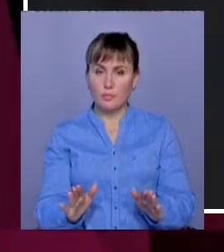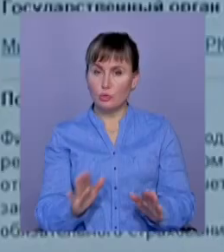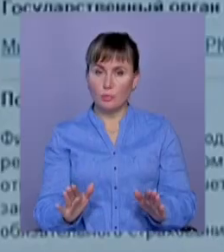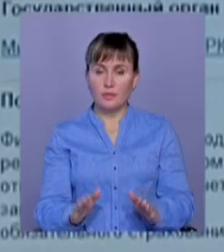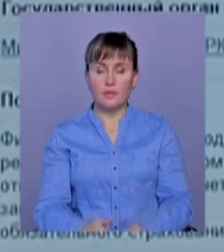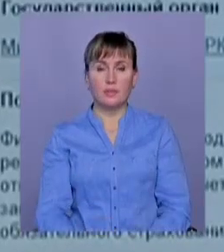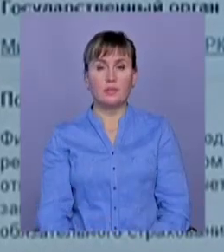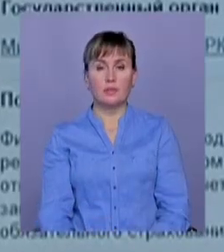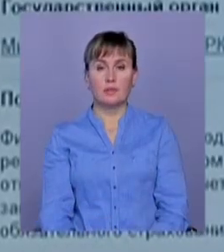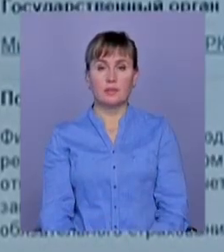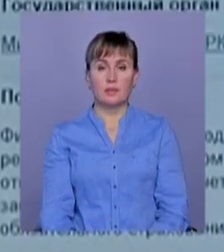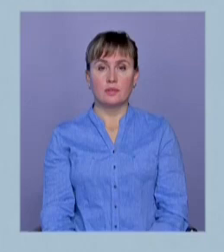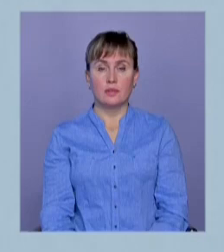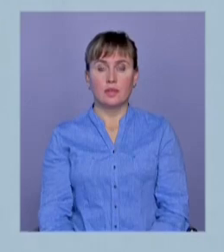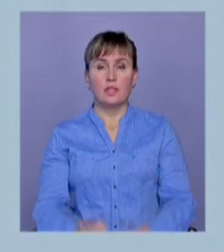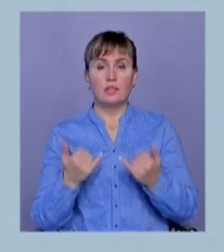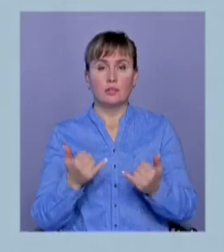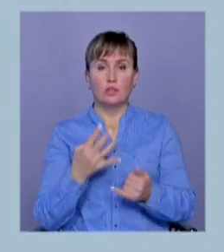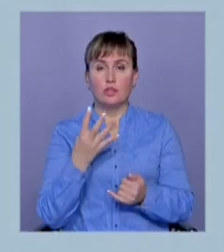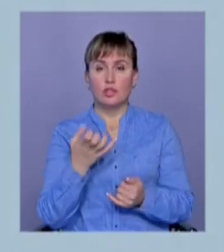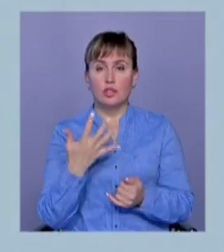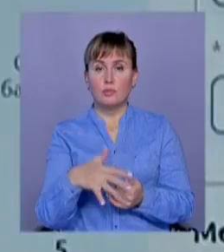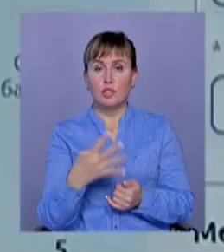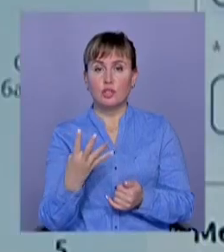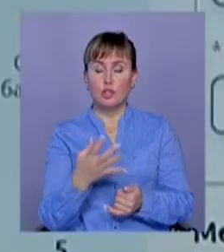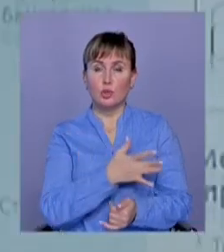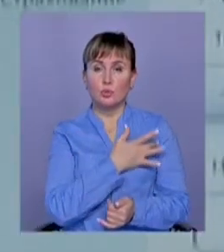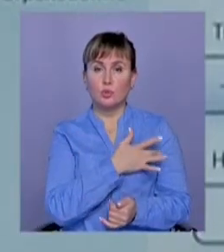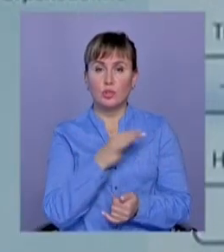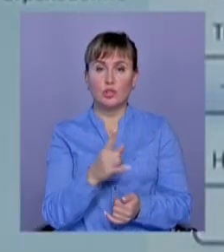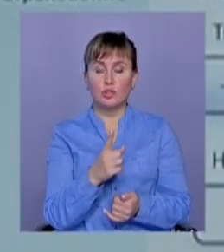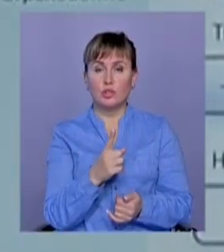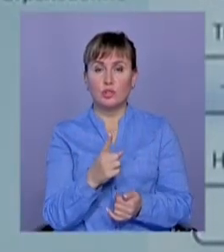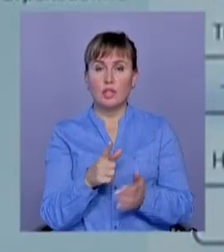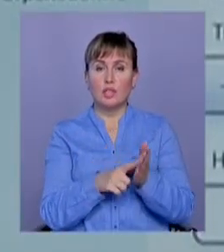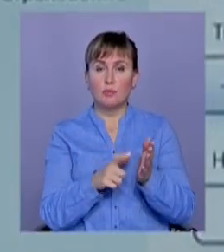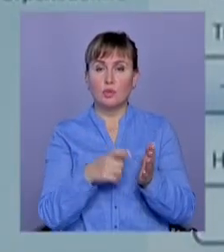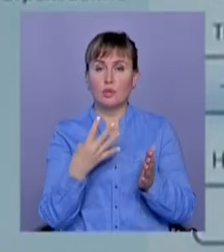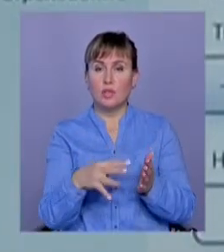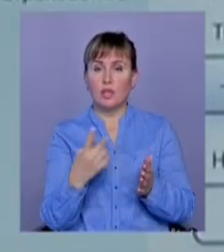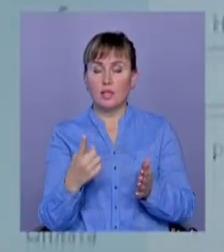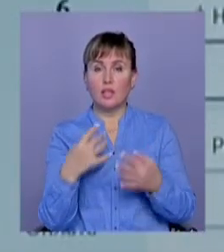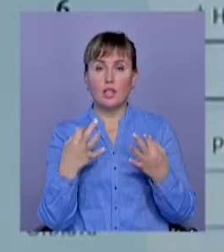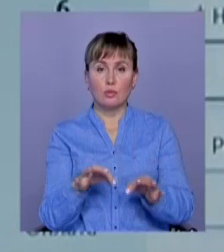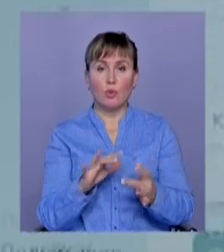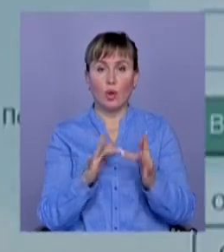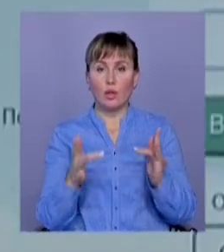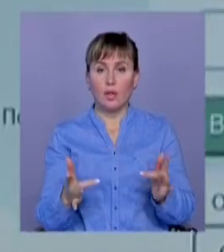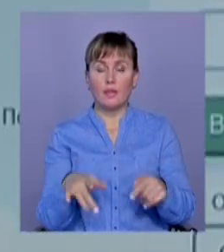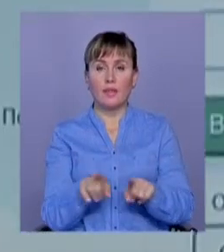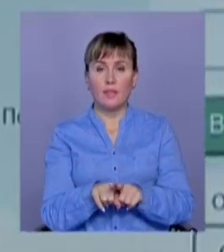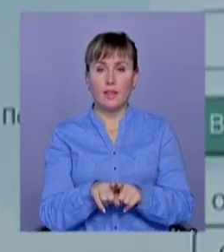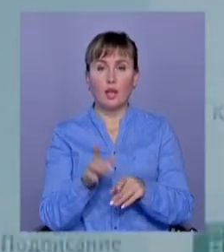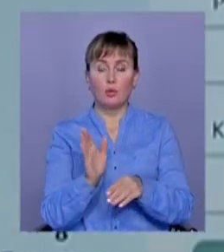собственник на сегодня 454 услуги из 4 700 41 доступны онлайн так